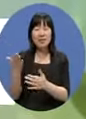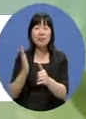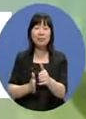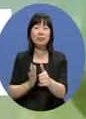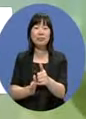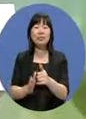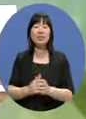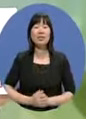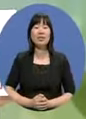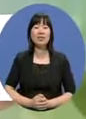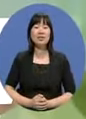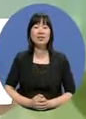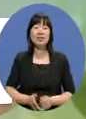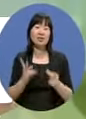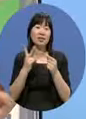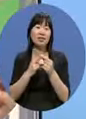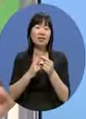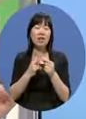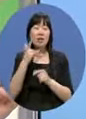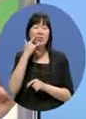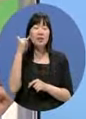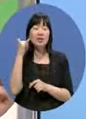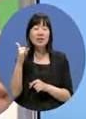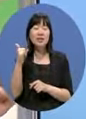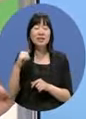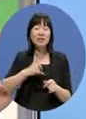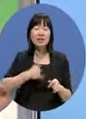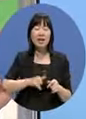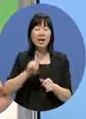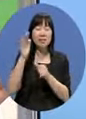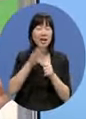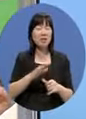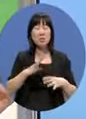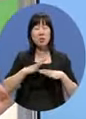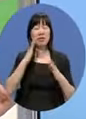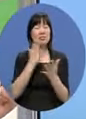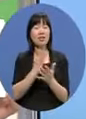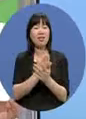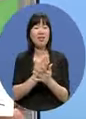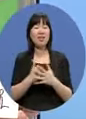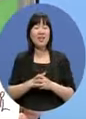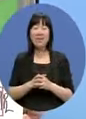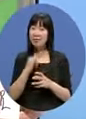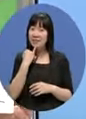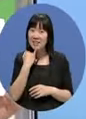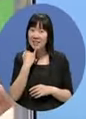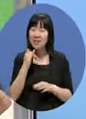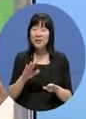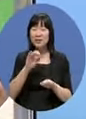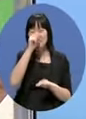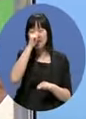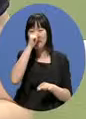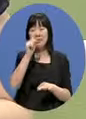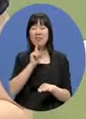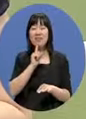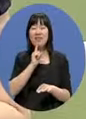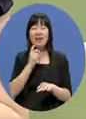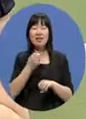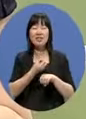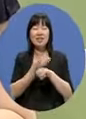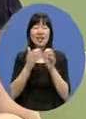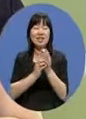좋겠다 하는 생각입니다네 부모님 어 자녀의 실패를 두려워하지 마세요네 오늘 굉장히 좋은 이야기들을 많이